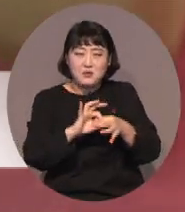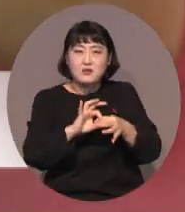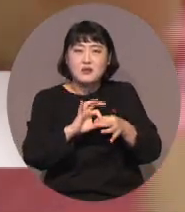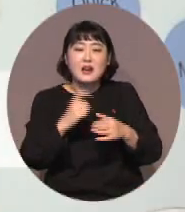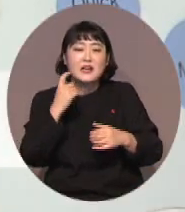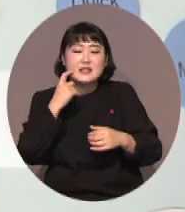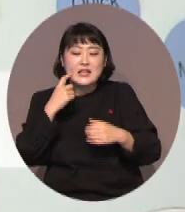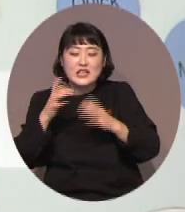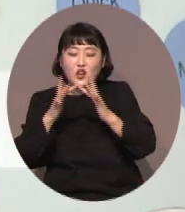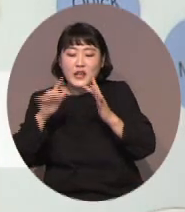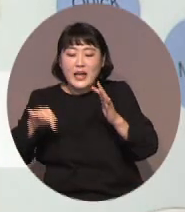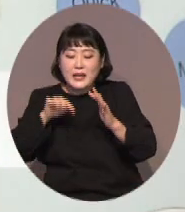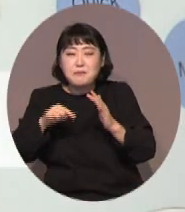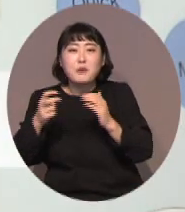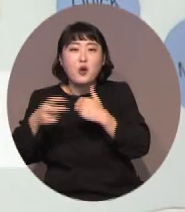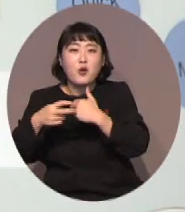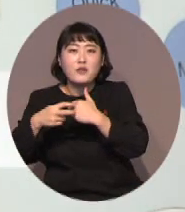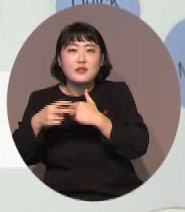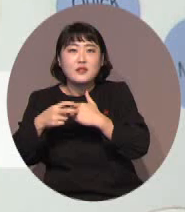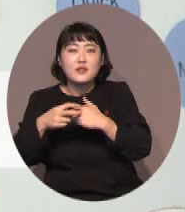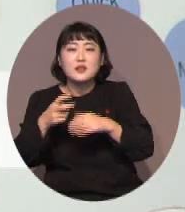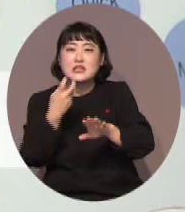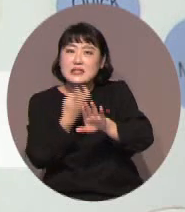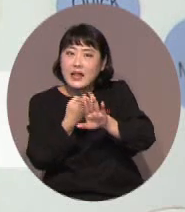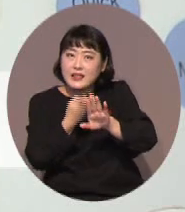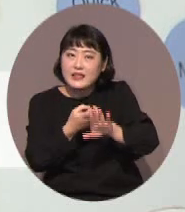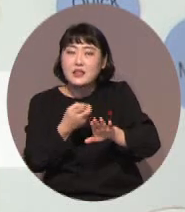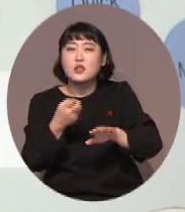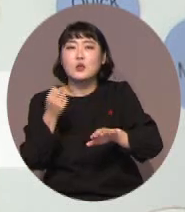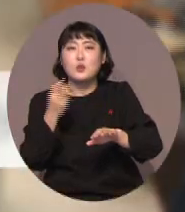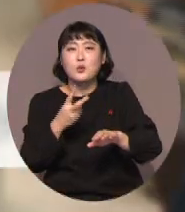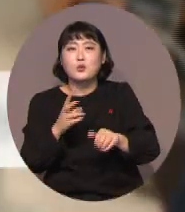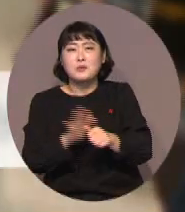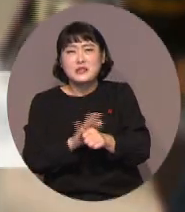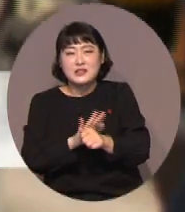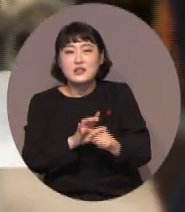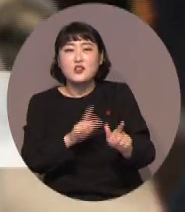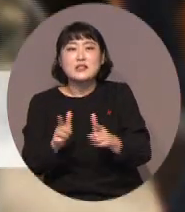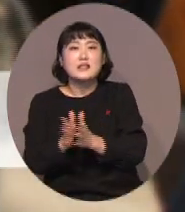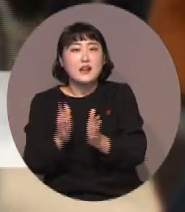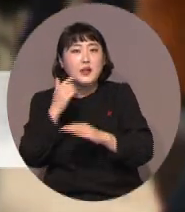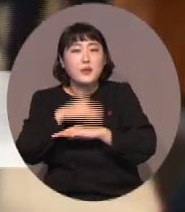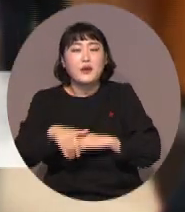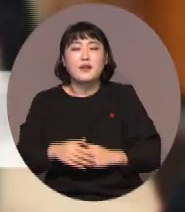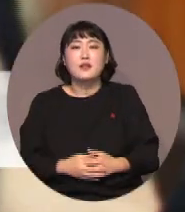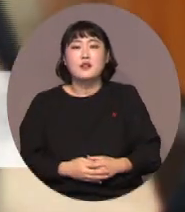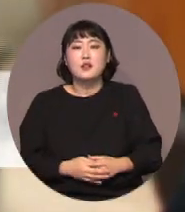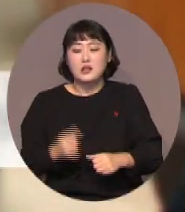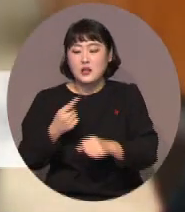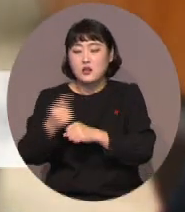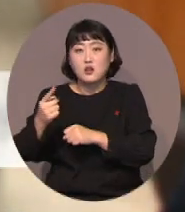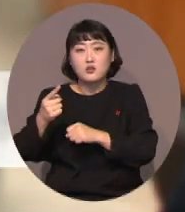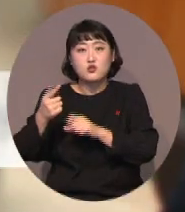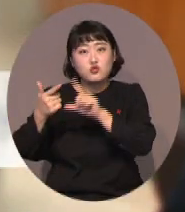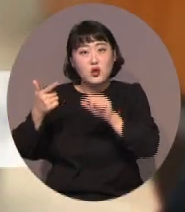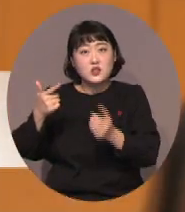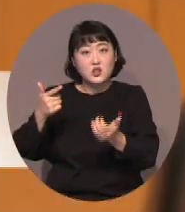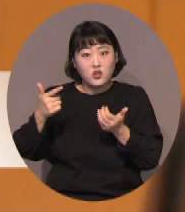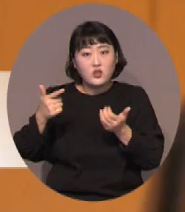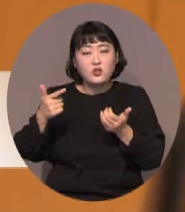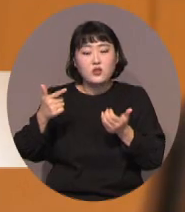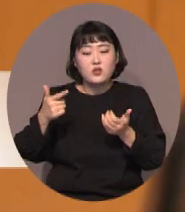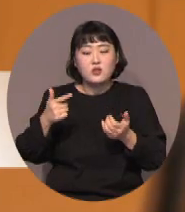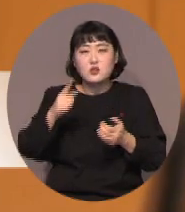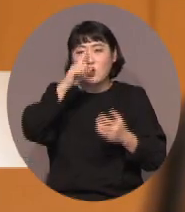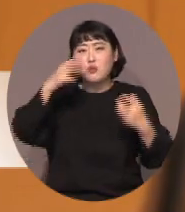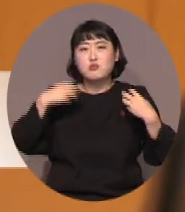사전 진단과 진료 안내 서비스를 제공하기로 했습니다 충청권 시도는 내년 상반기 정부의